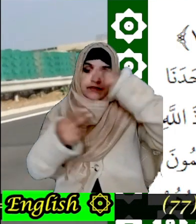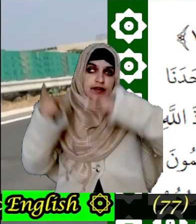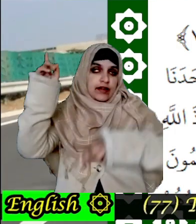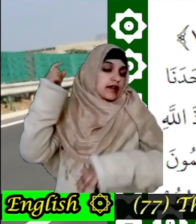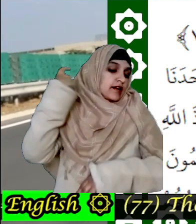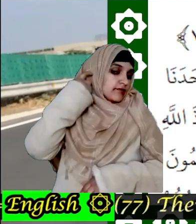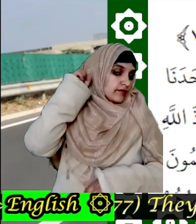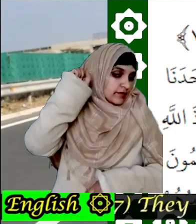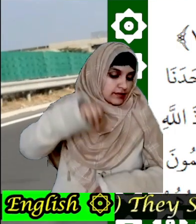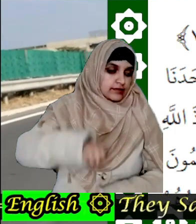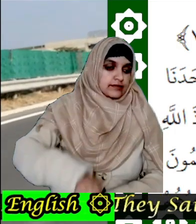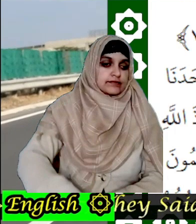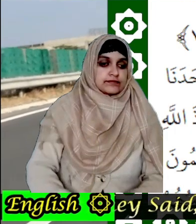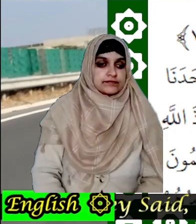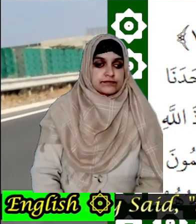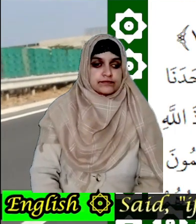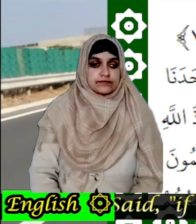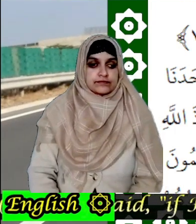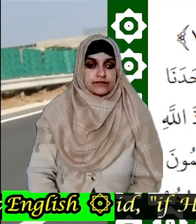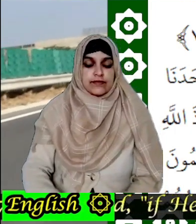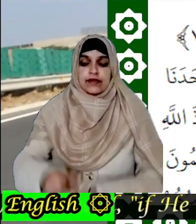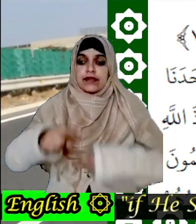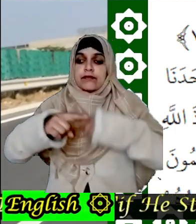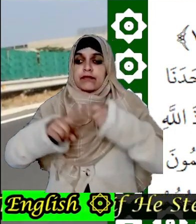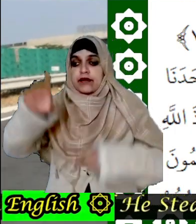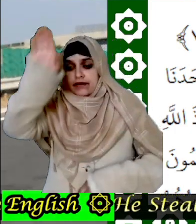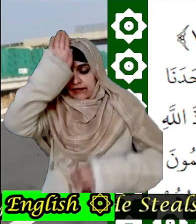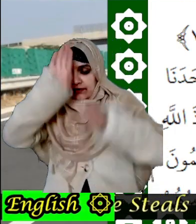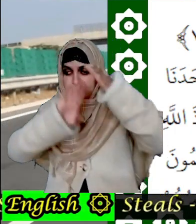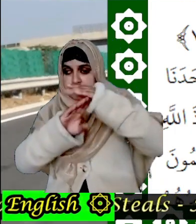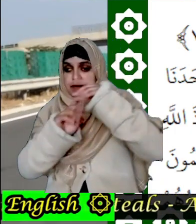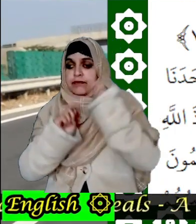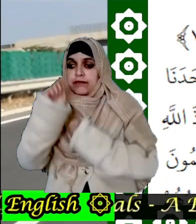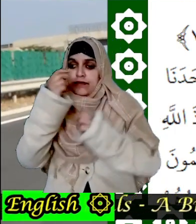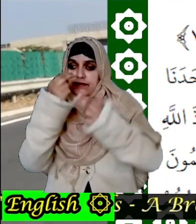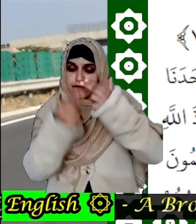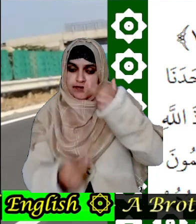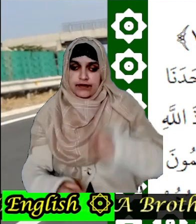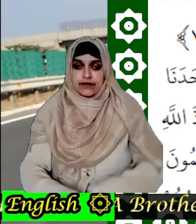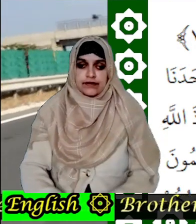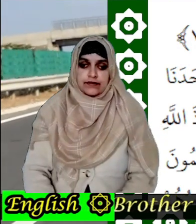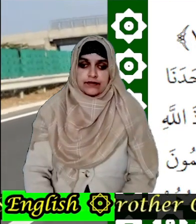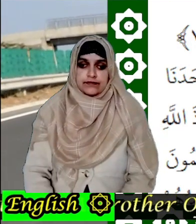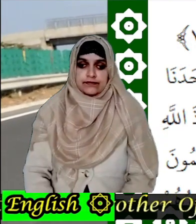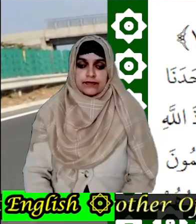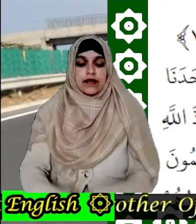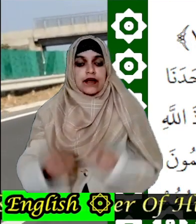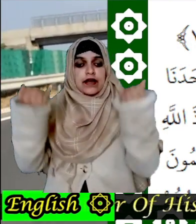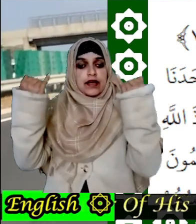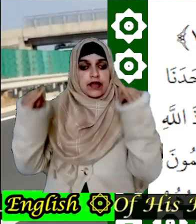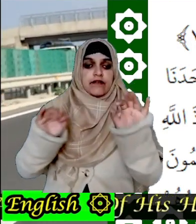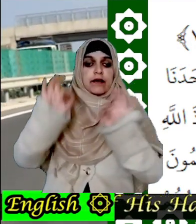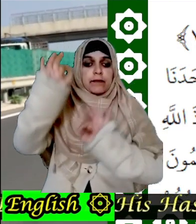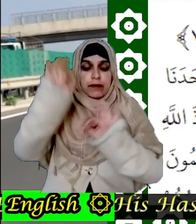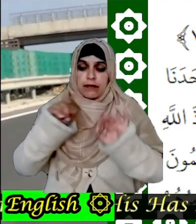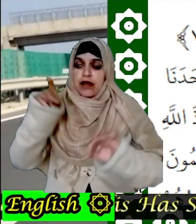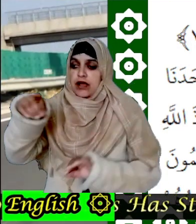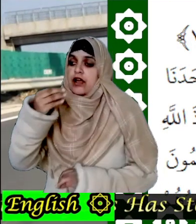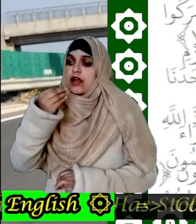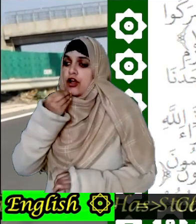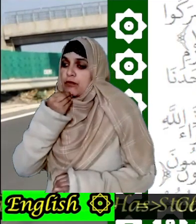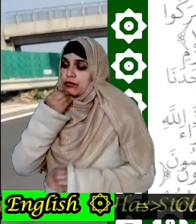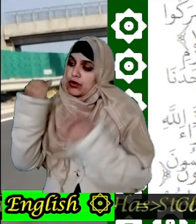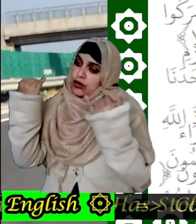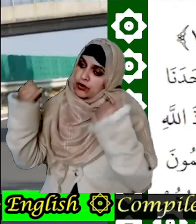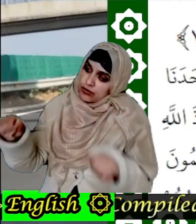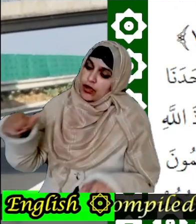قرأتني أبتني تكاهو رب من كان في الديقر إيف مجان هفيك أبامي أبميخن